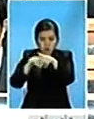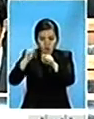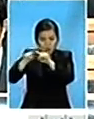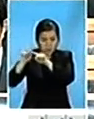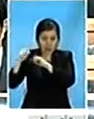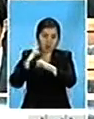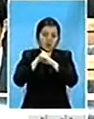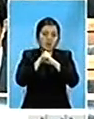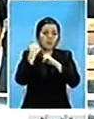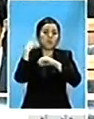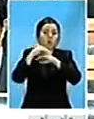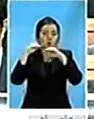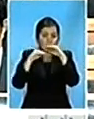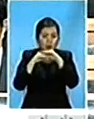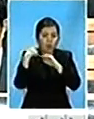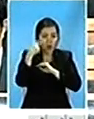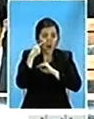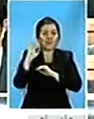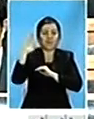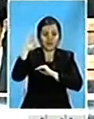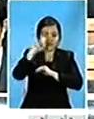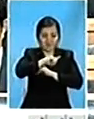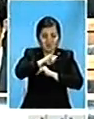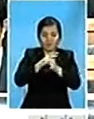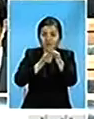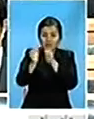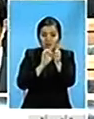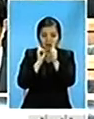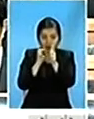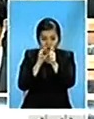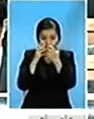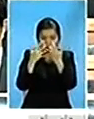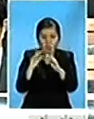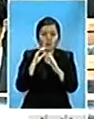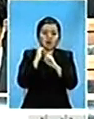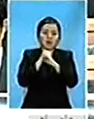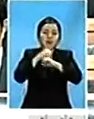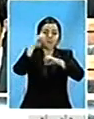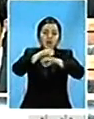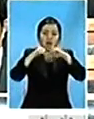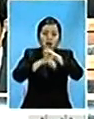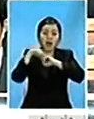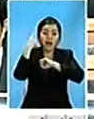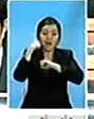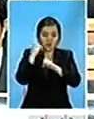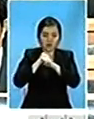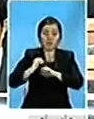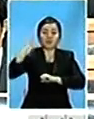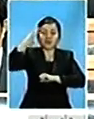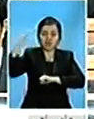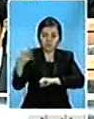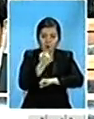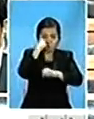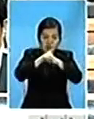นั้นเป็นหน้าที่ของบริษัทที่ปรึกษาส่วนการก่อสร้างเป็นหน้าที่ของผู้รับเหมาท่านประธ